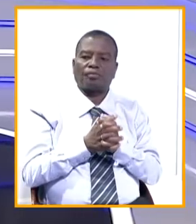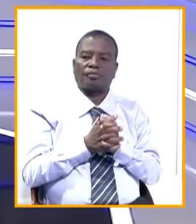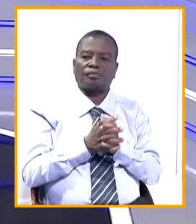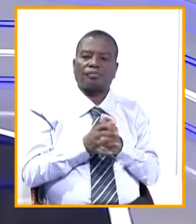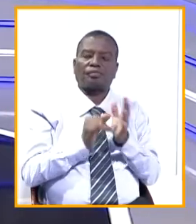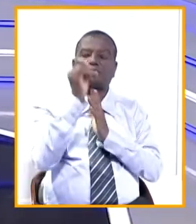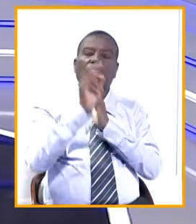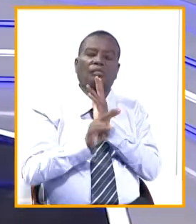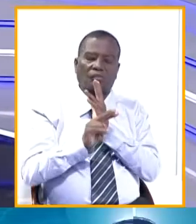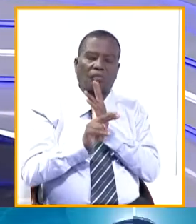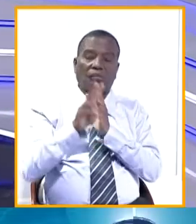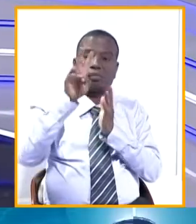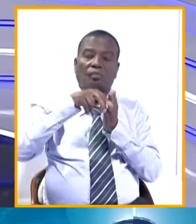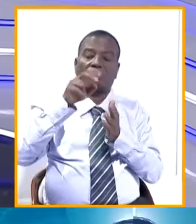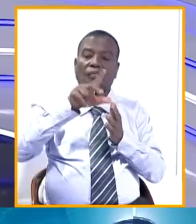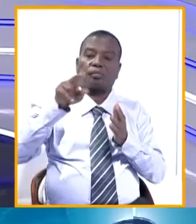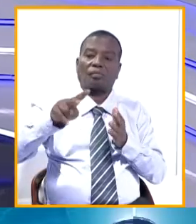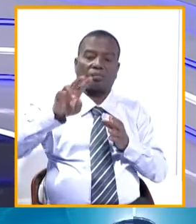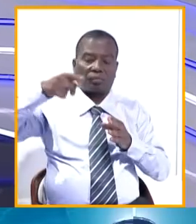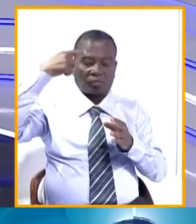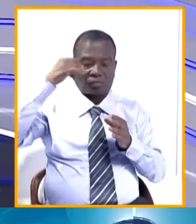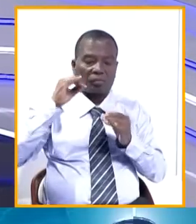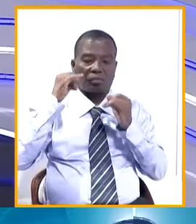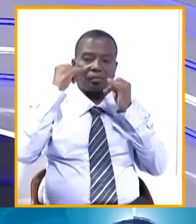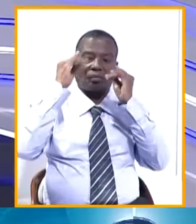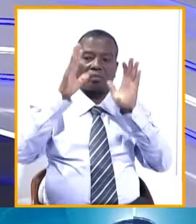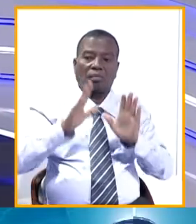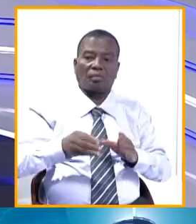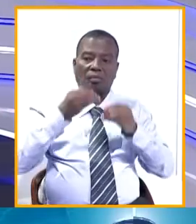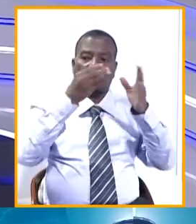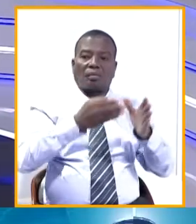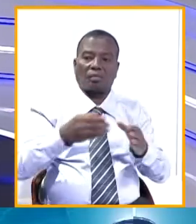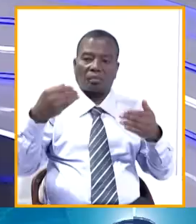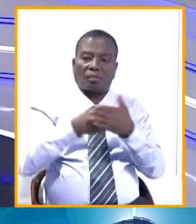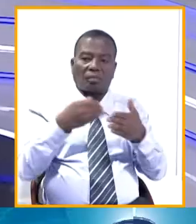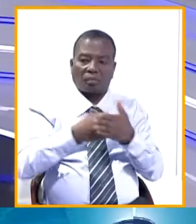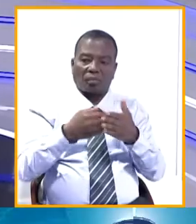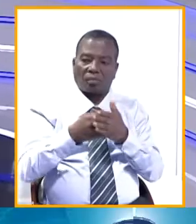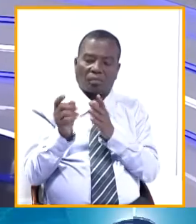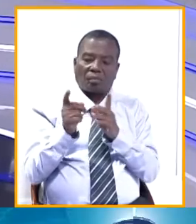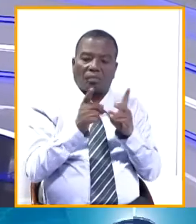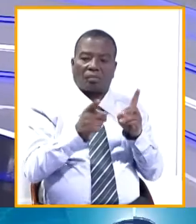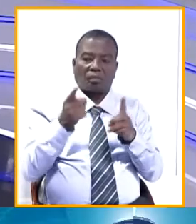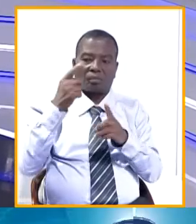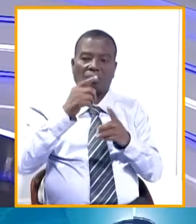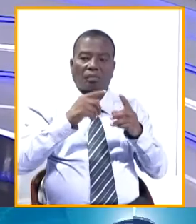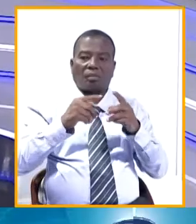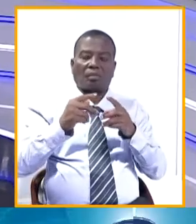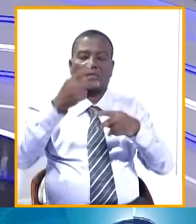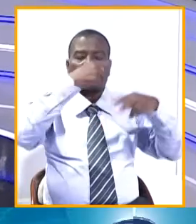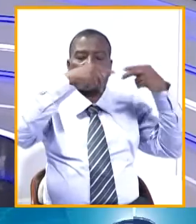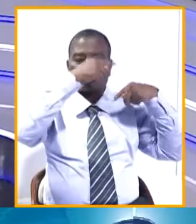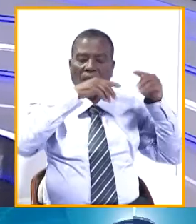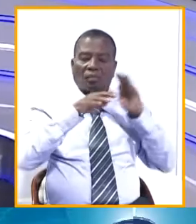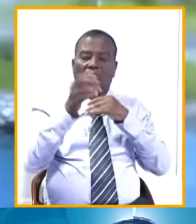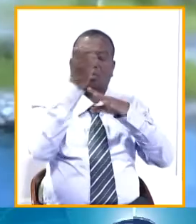Juin 2022, le gouvernement ivoirien a mis en place un nouveau dispositif pour les missions et voyages à l'étranger.